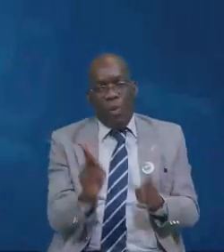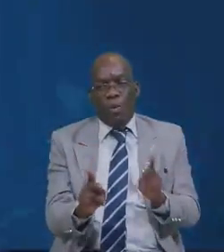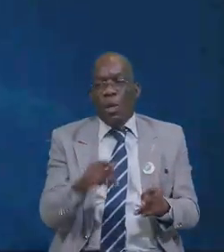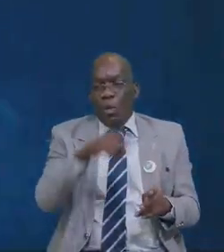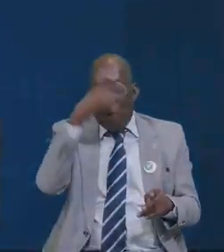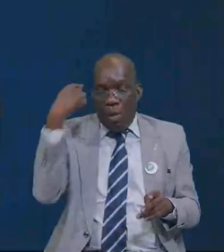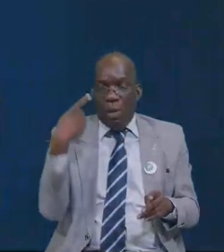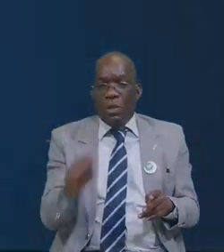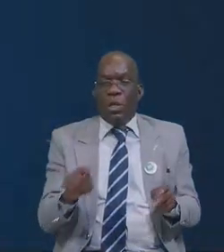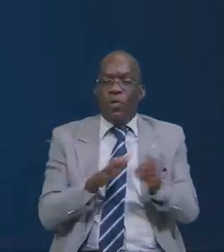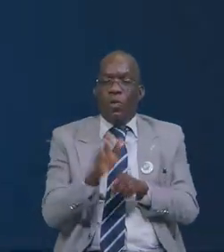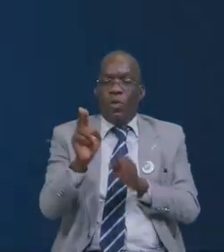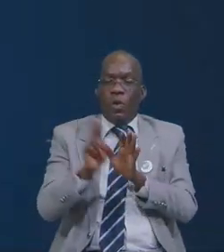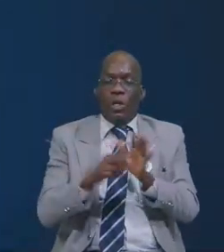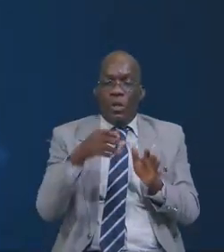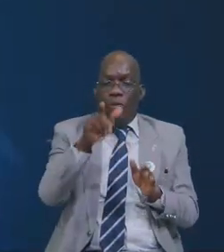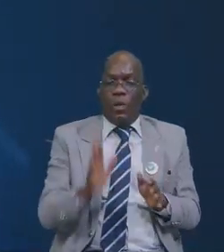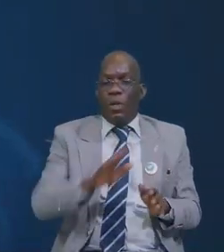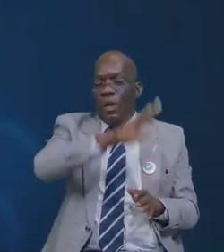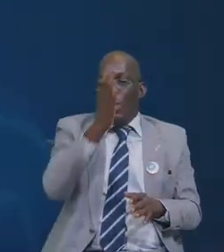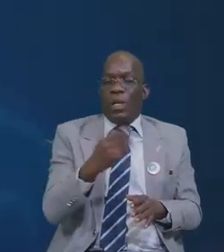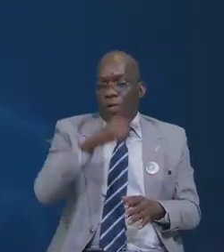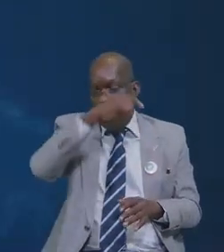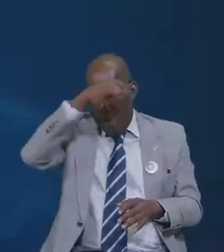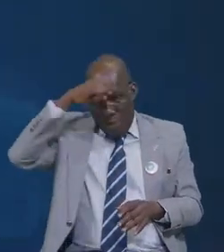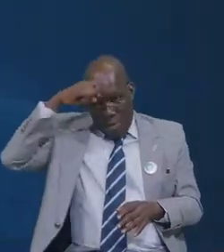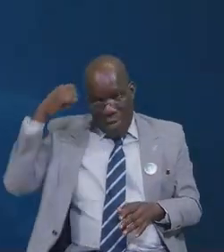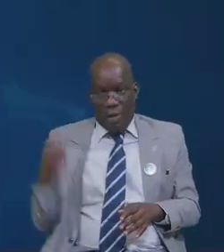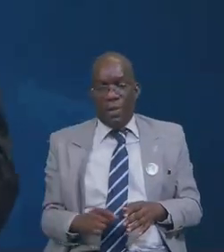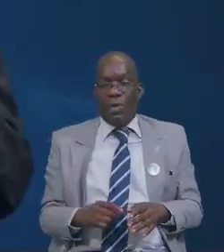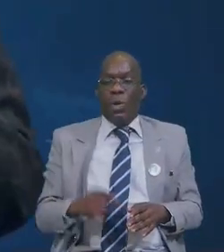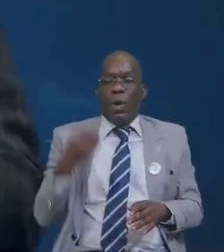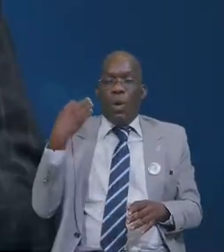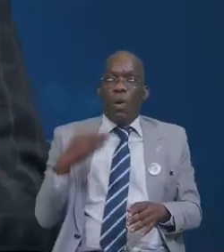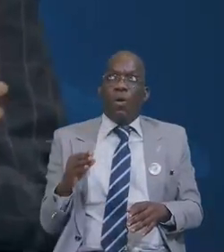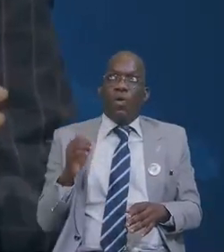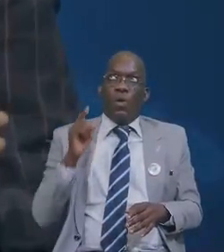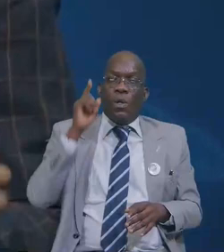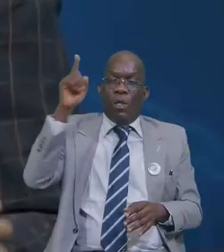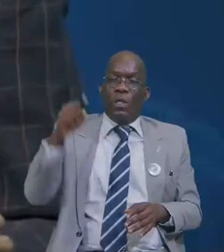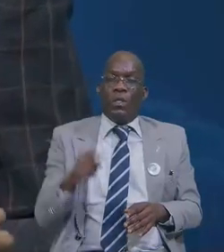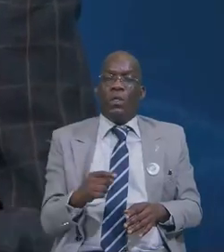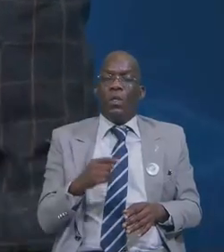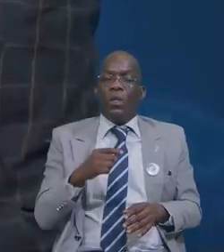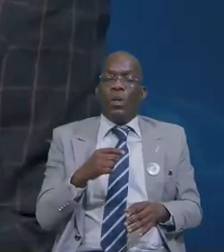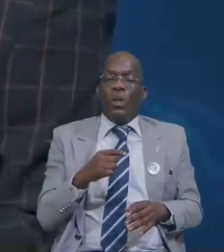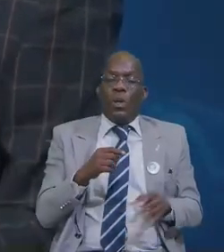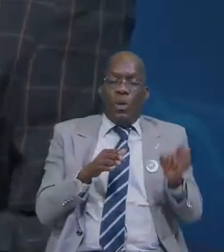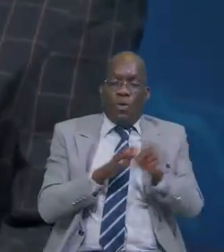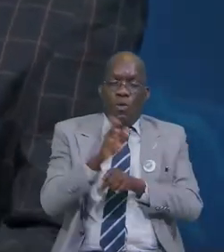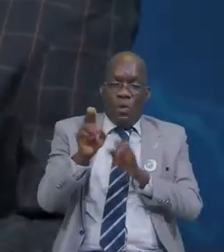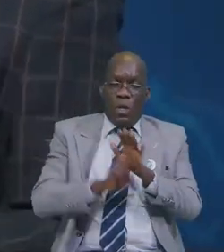Alors, la plénitude de Dieu ne se dessèche jamais. Et de sa plénitude, nous avons reçu